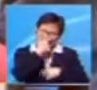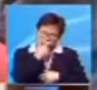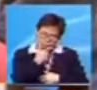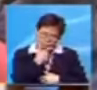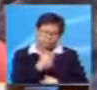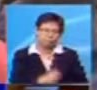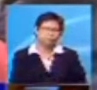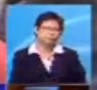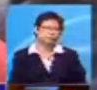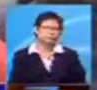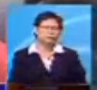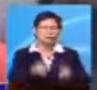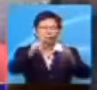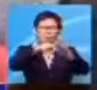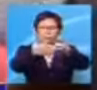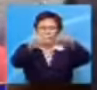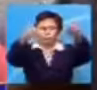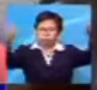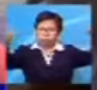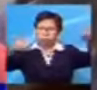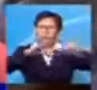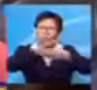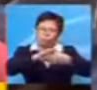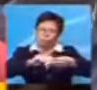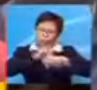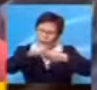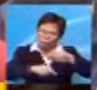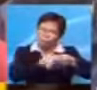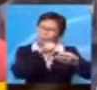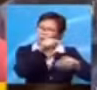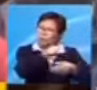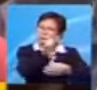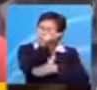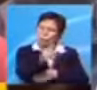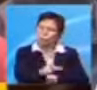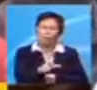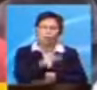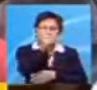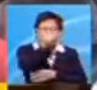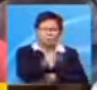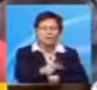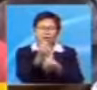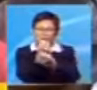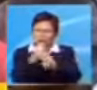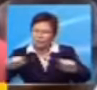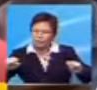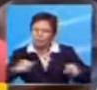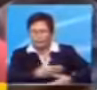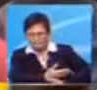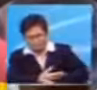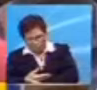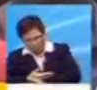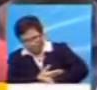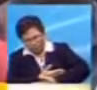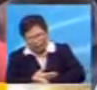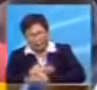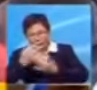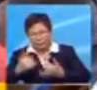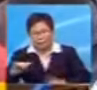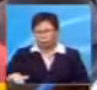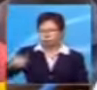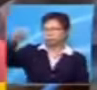I so saw the newspapers that you guys publish about him saying that He was one of the people who saved a baby Who's now an